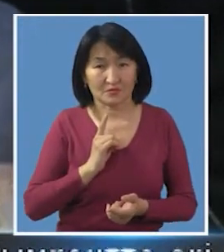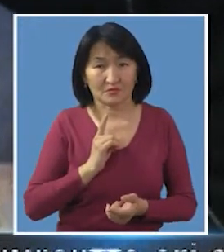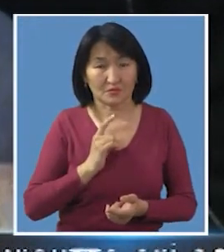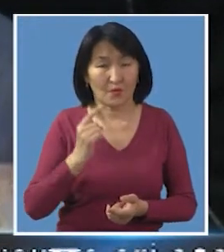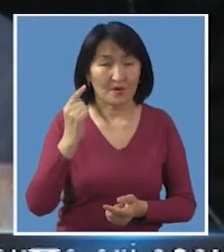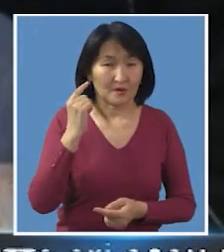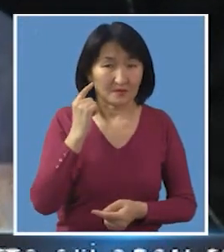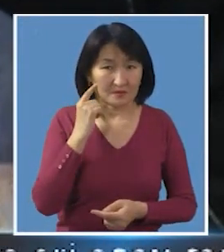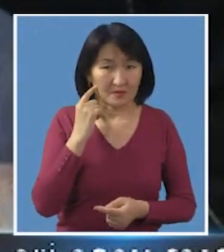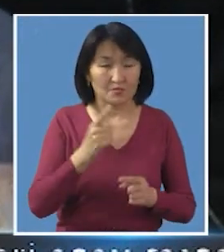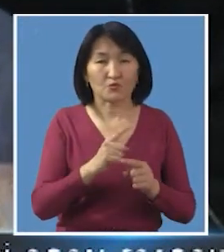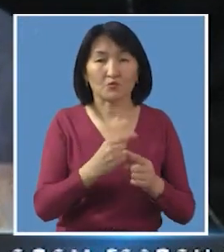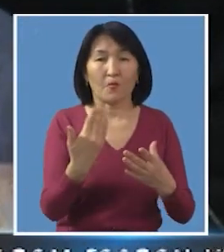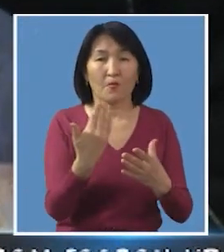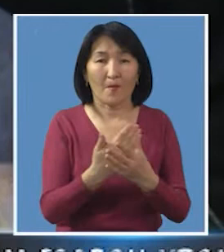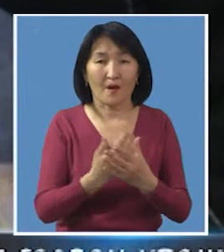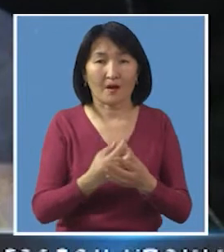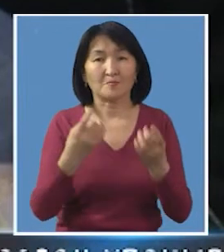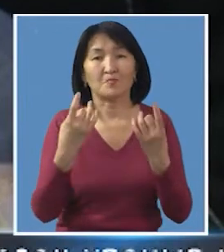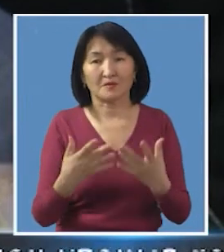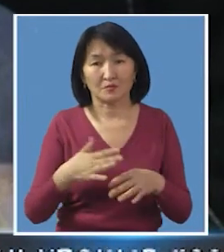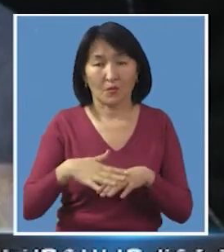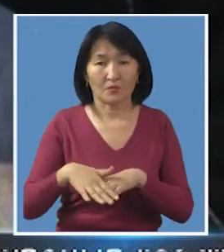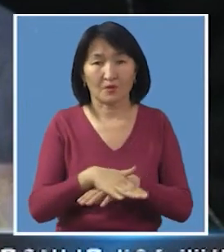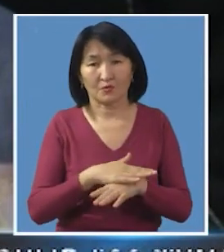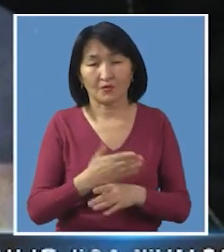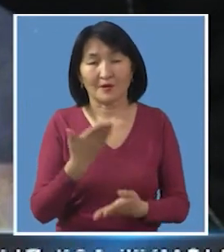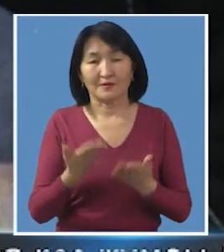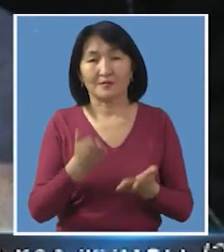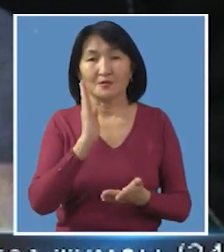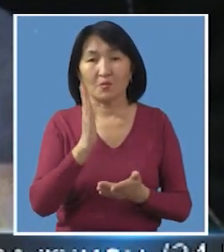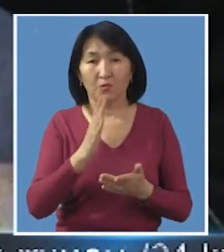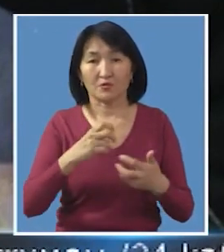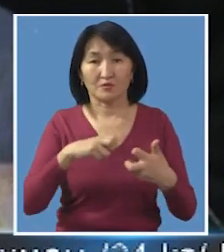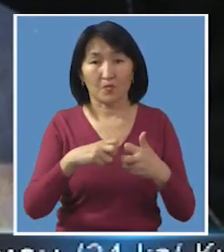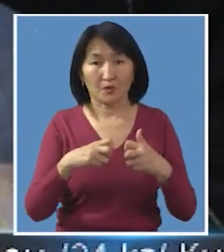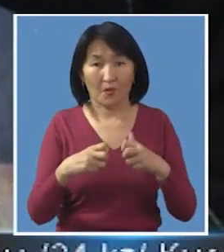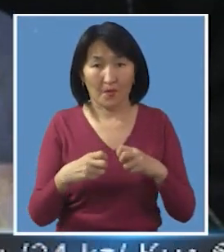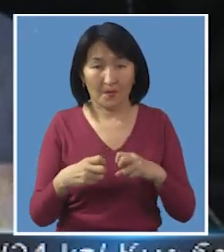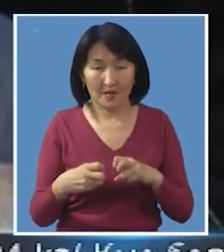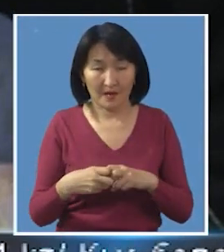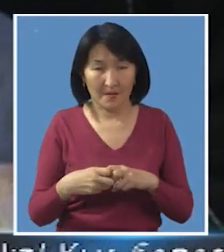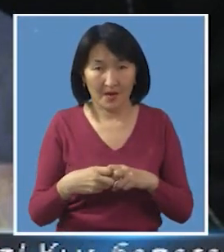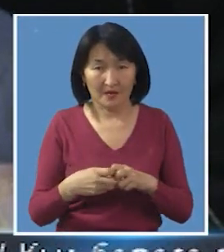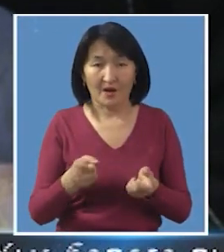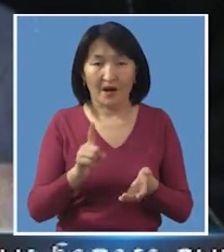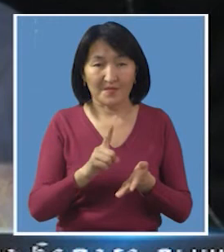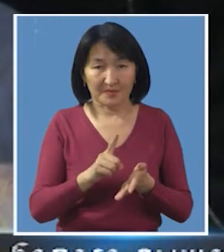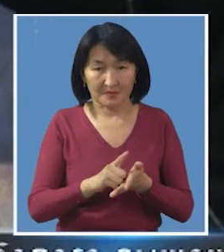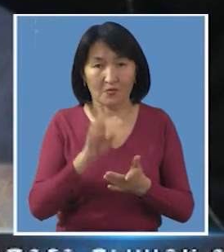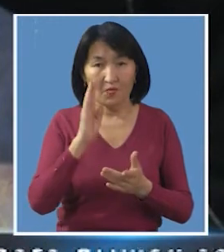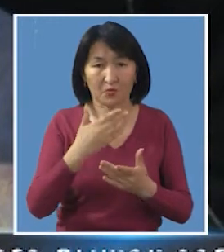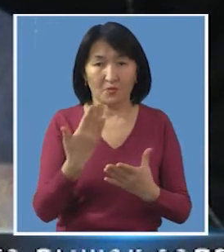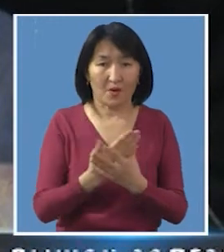жұмыскерлердің тарапынан болып жатқан проблема болатын болса, соларды бізге жеткізіп отырсыз деген себептен мәкеңе өтініш жасап, бұл кісі